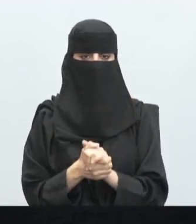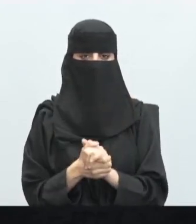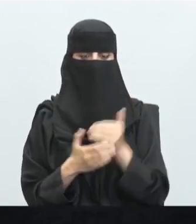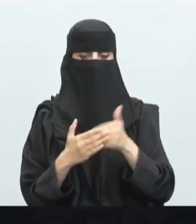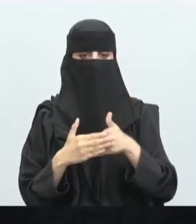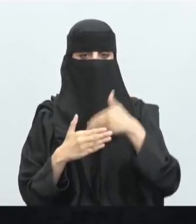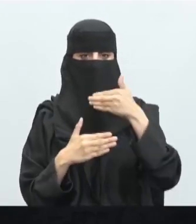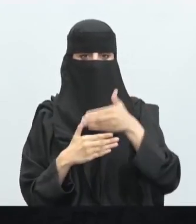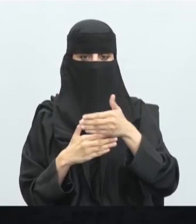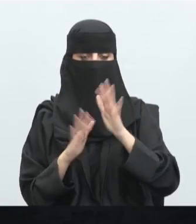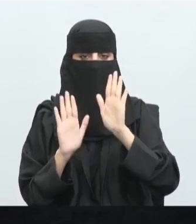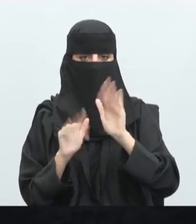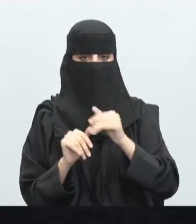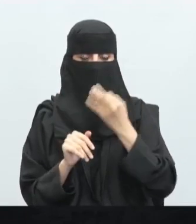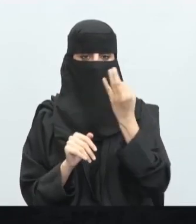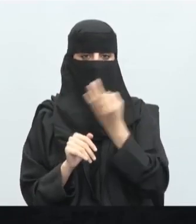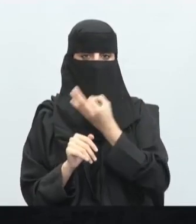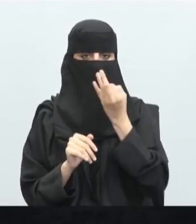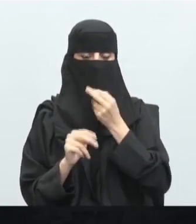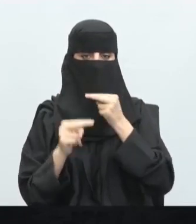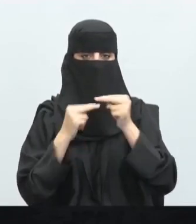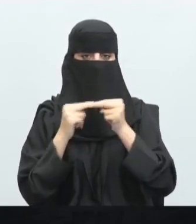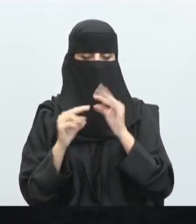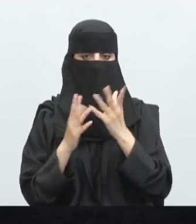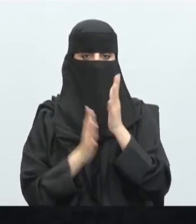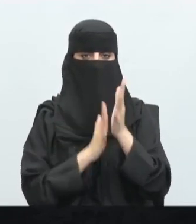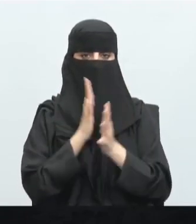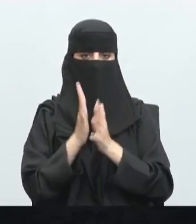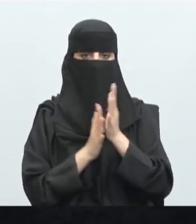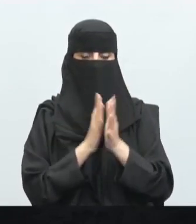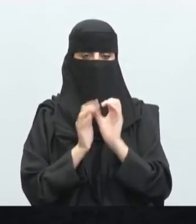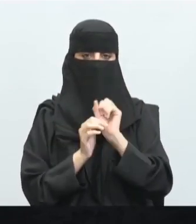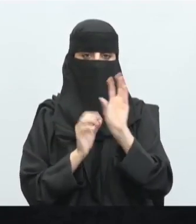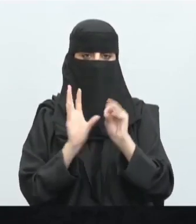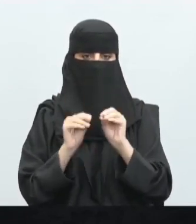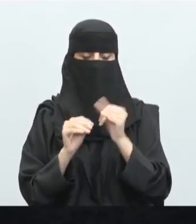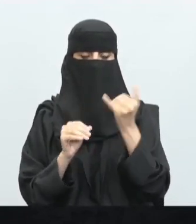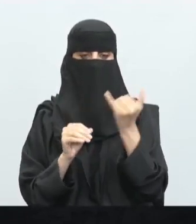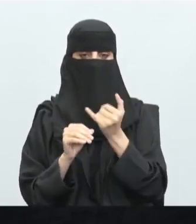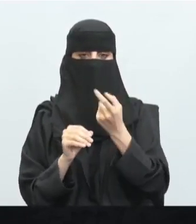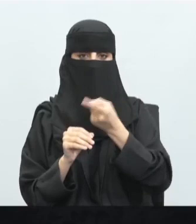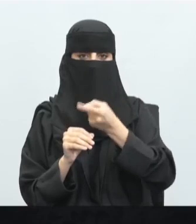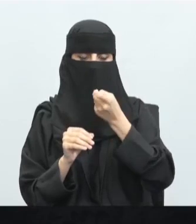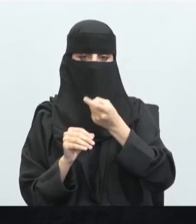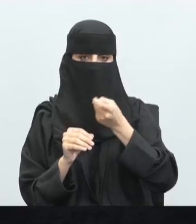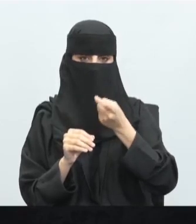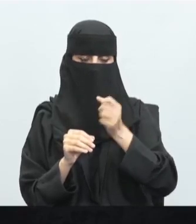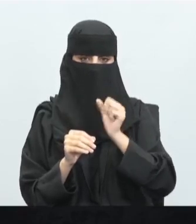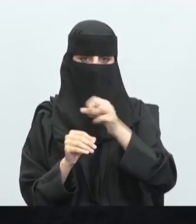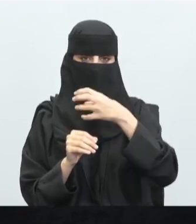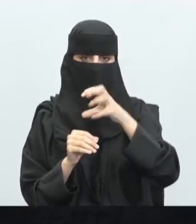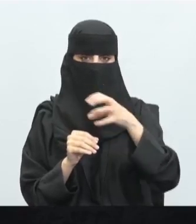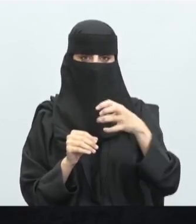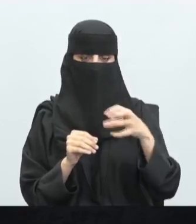ثم استطيع ان اسردها سوف اتعرف على اجزاء معينه من القصه هذه